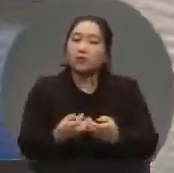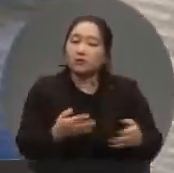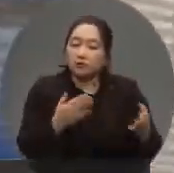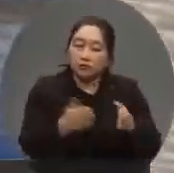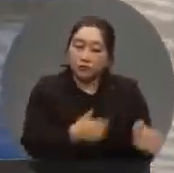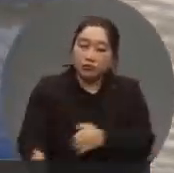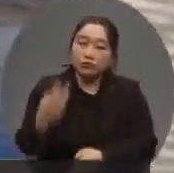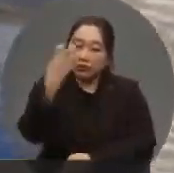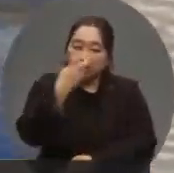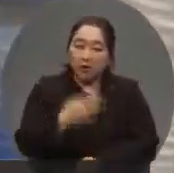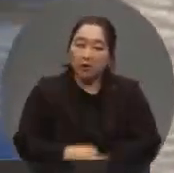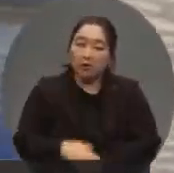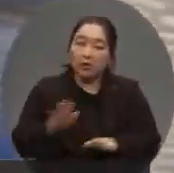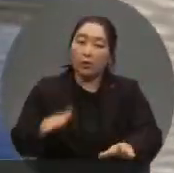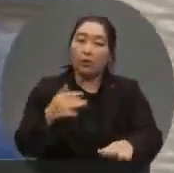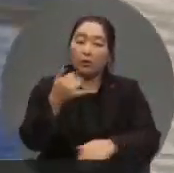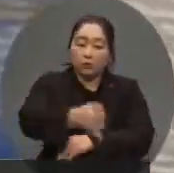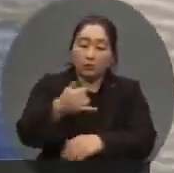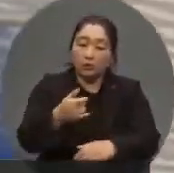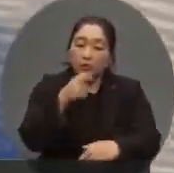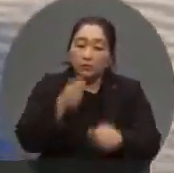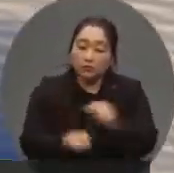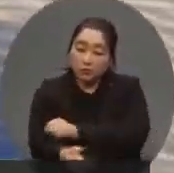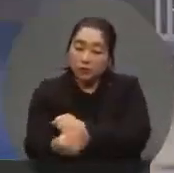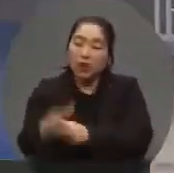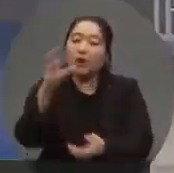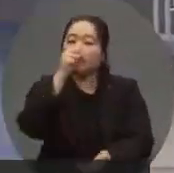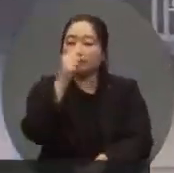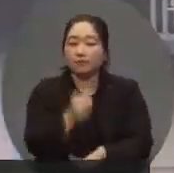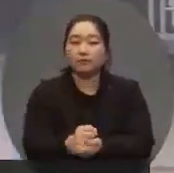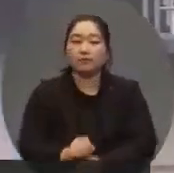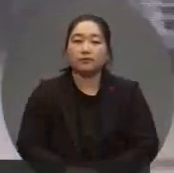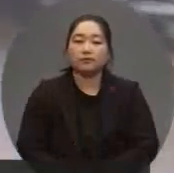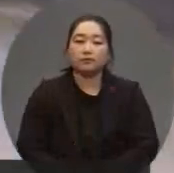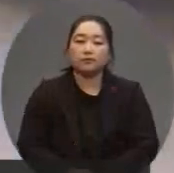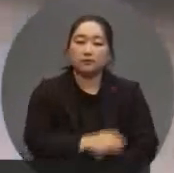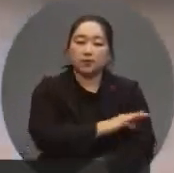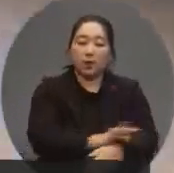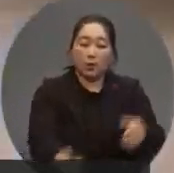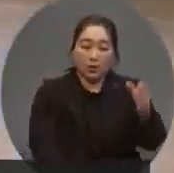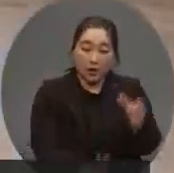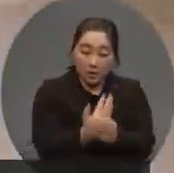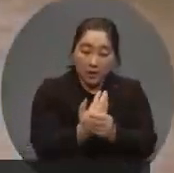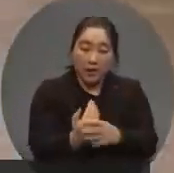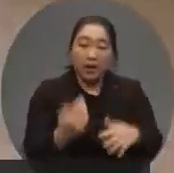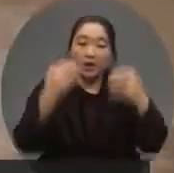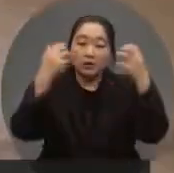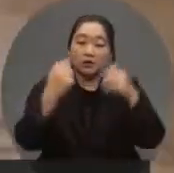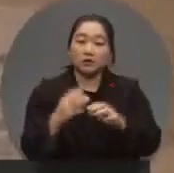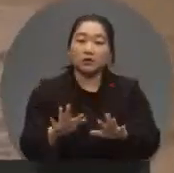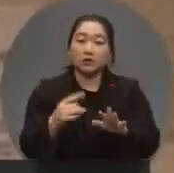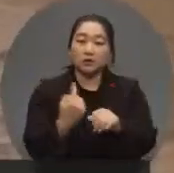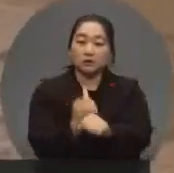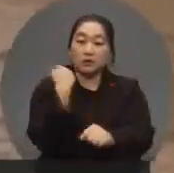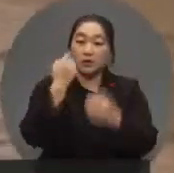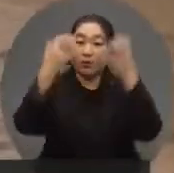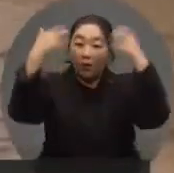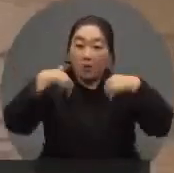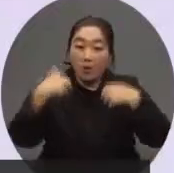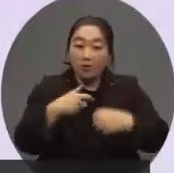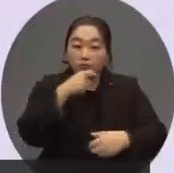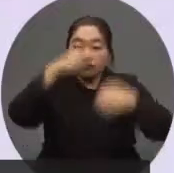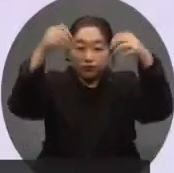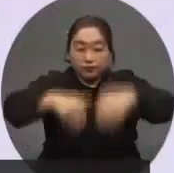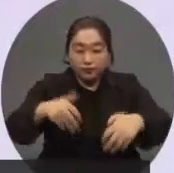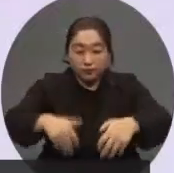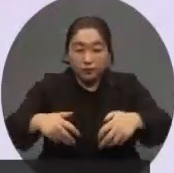올해 농업용소 공급에는 큰 문제가 없을 것으로 판단이 됩니다. 오송 참사가 났던 지난해 여름, 충북의 강수량은 기상 관측